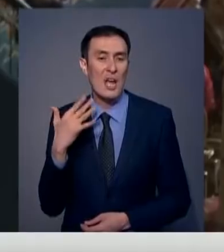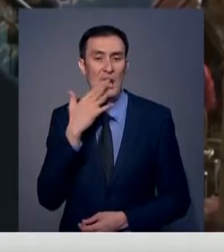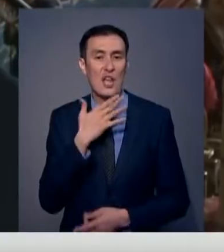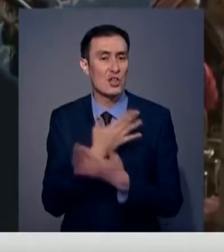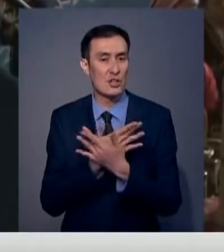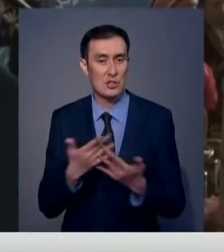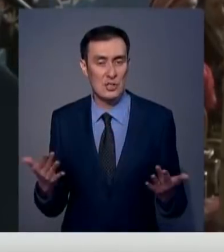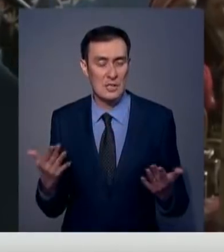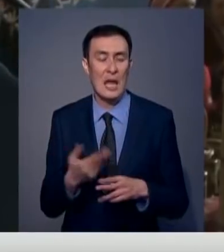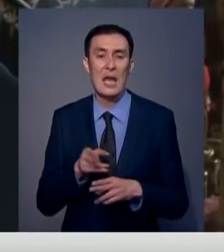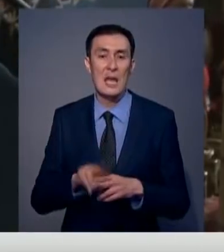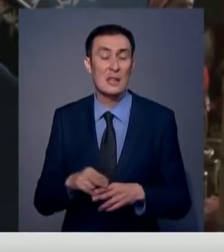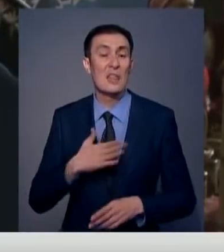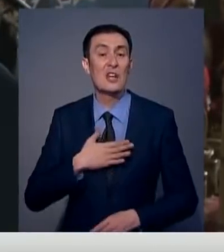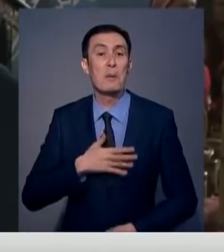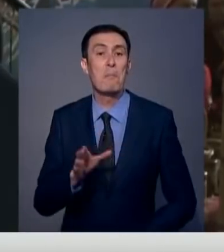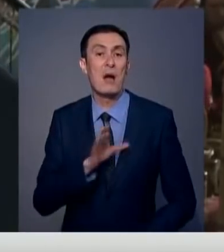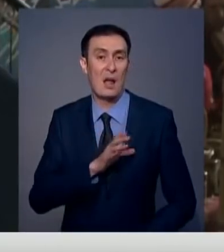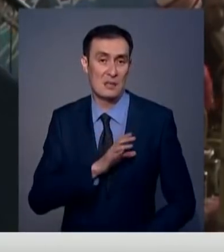Многоэтничность – это наше богатство.